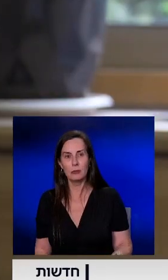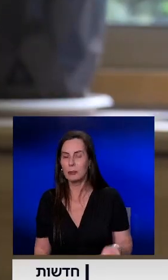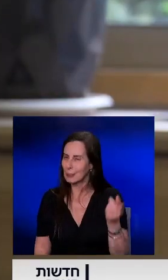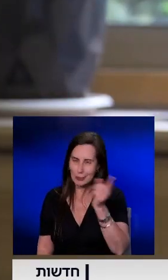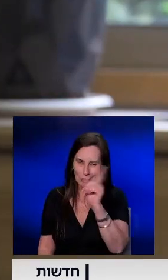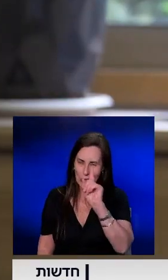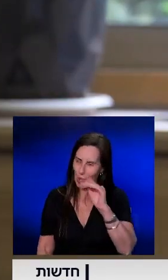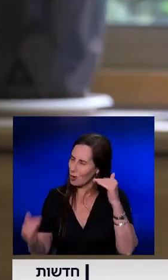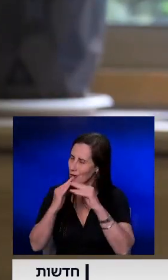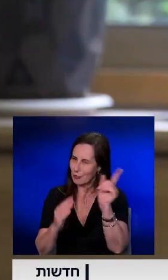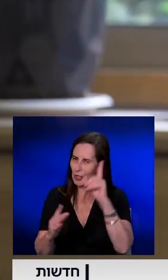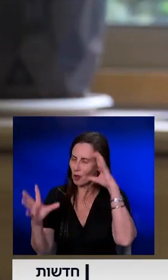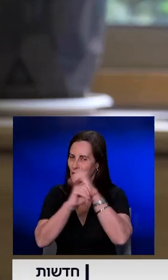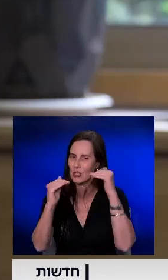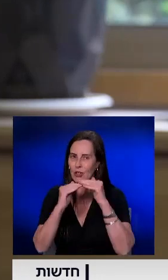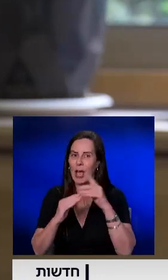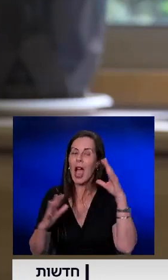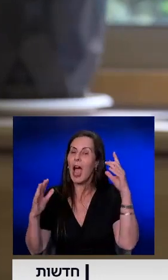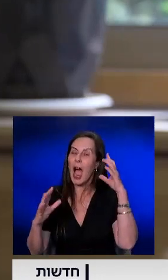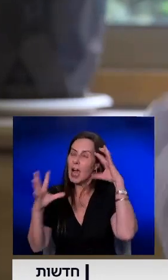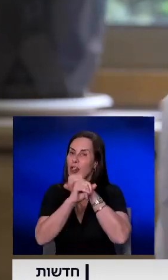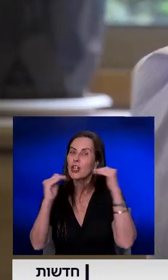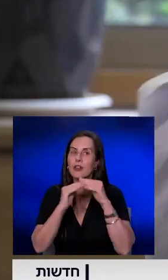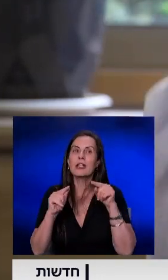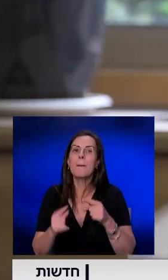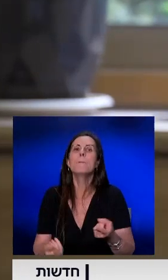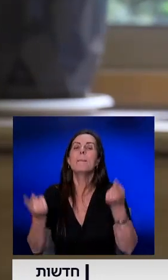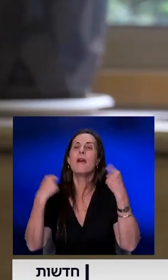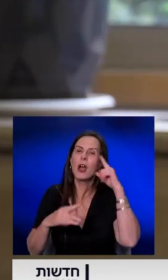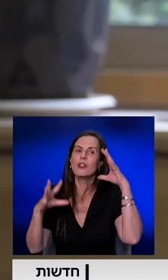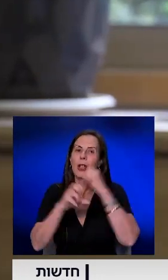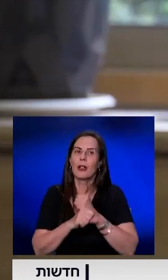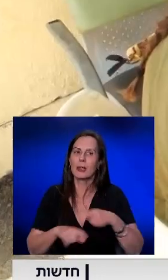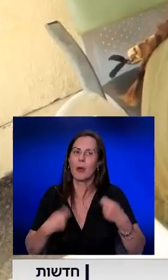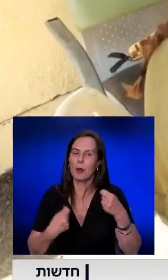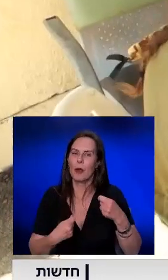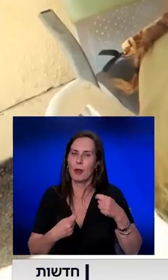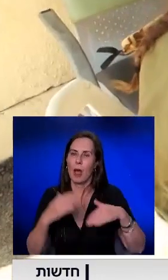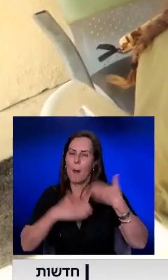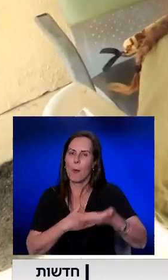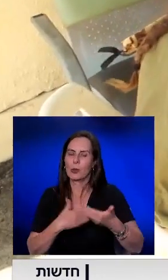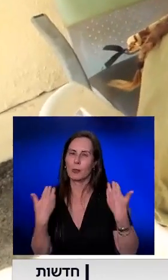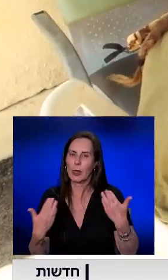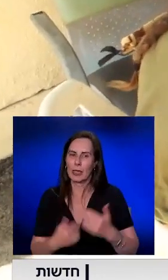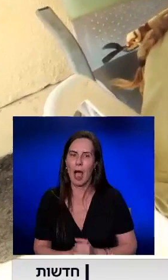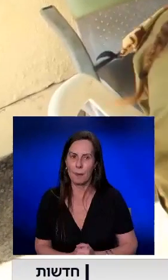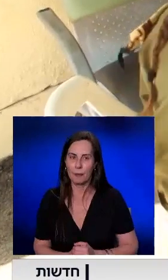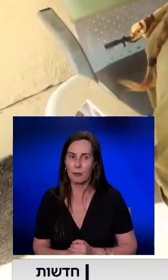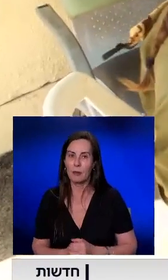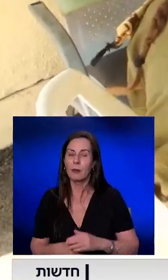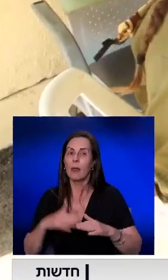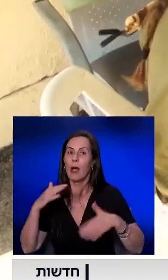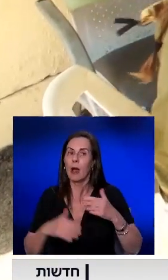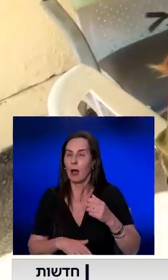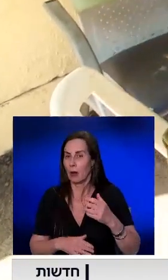שום אג'נדה של שוויון. האג'נדה של שוויון היא נובעת מהאג'נדה של תרבות הפוסט-מודרנה. בסיבוב האחרון השמרנים